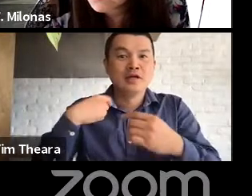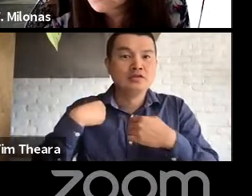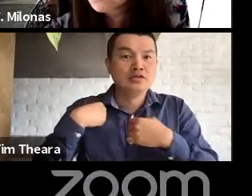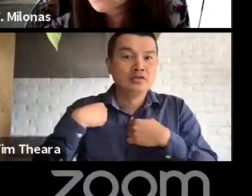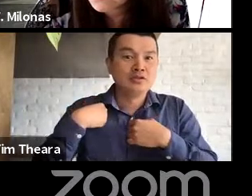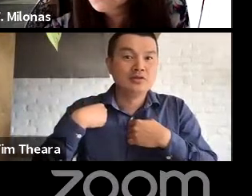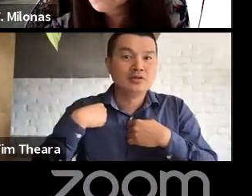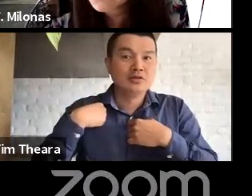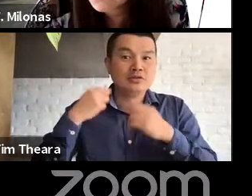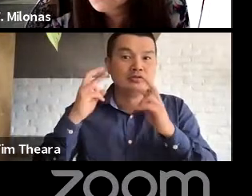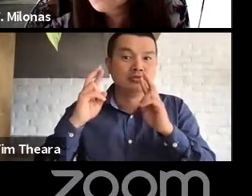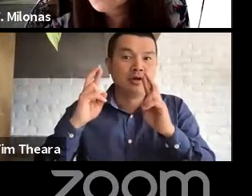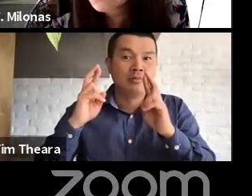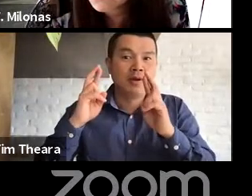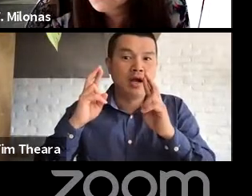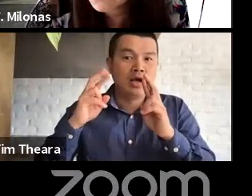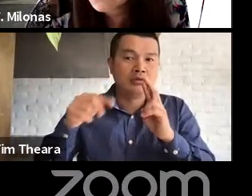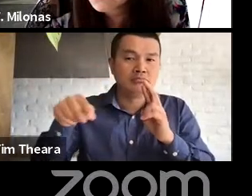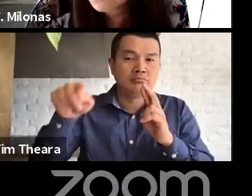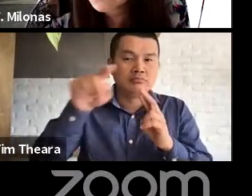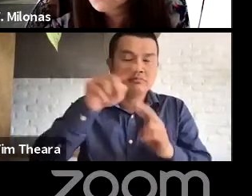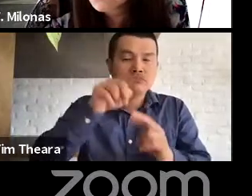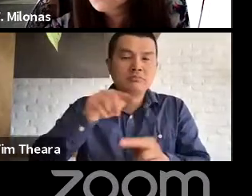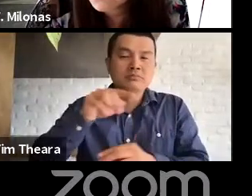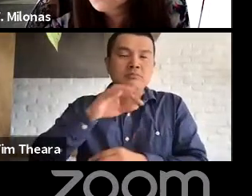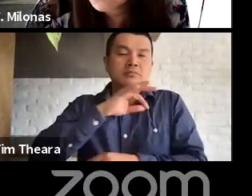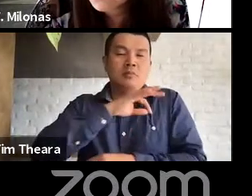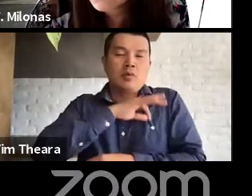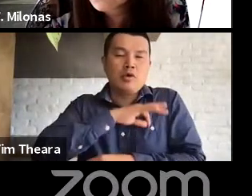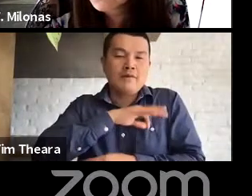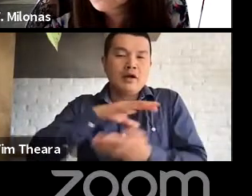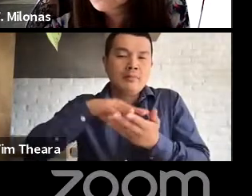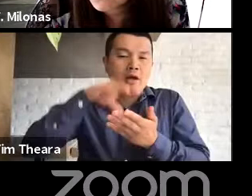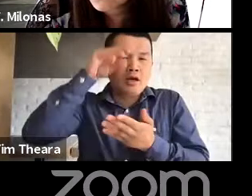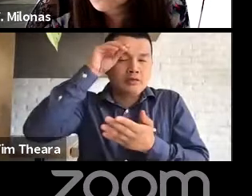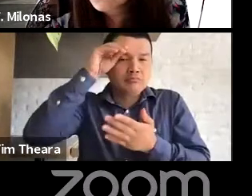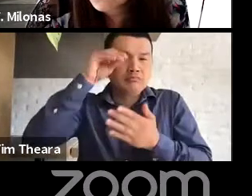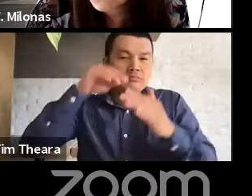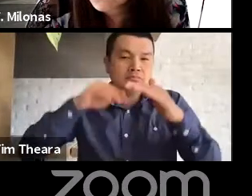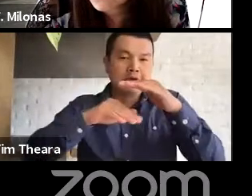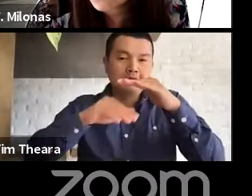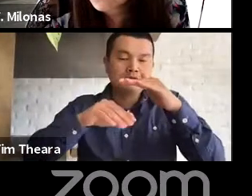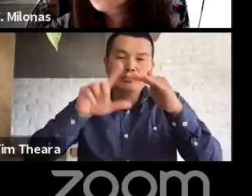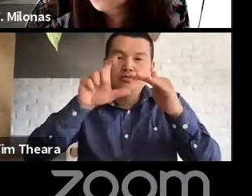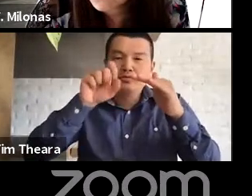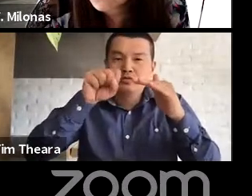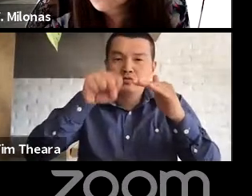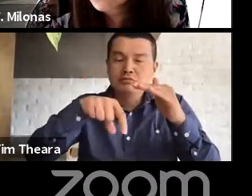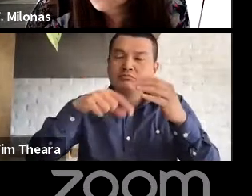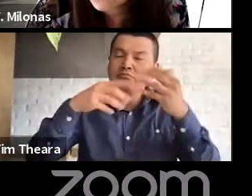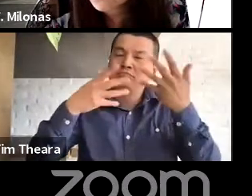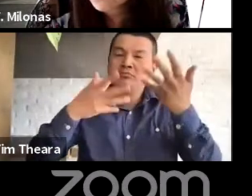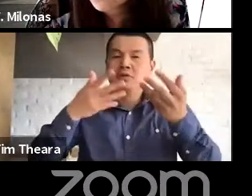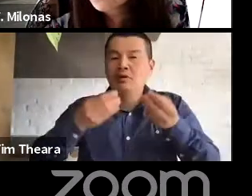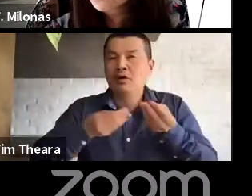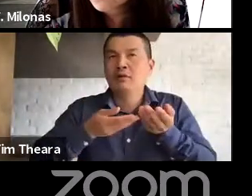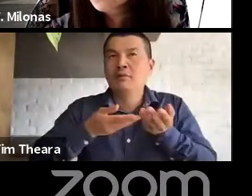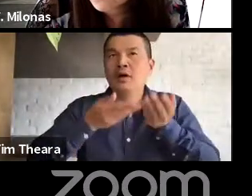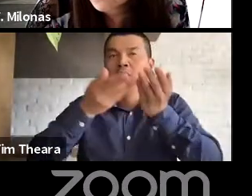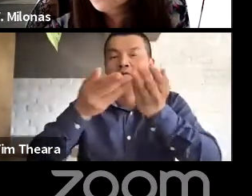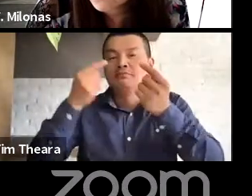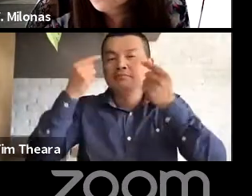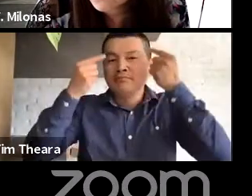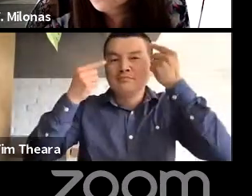beaucoup. Et puis, voilà. Tara veut dire, j'espère que mon atelier a été profitable,